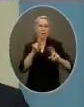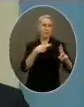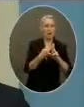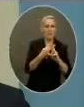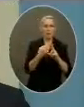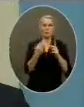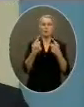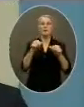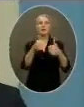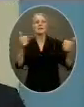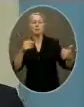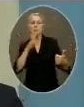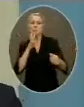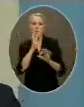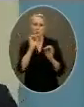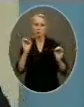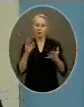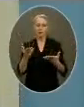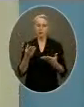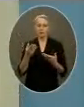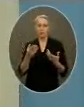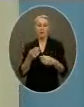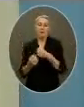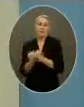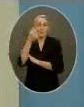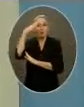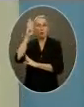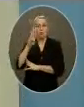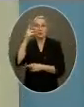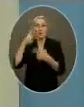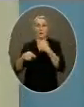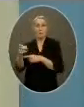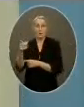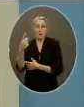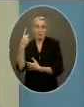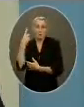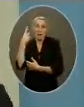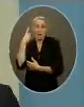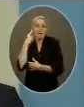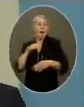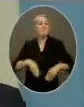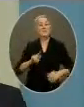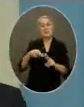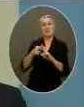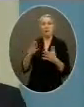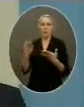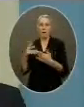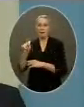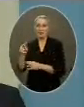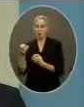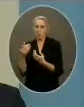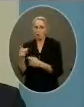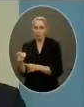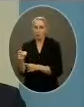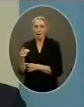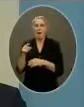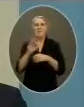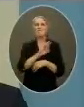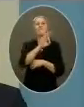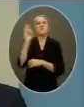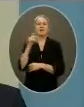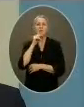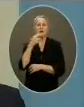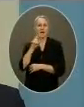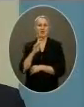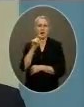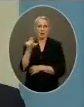Alors, malheureusement, M. Boucher ne peut pas entendre ce que la ministre a à lui dire, puisqu'il n plus la télé. La Fédération de l'âge d'or du Québec, la FADOC,